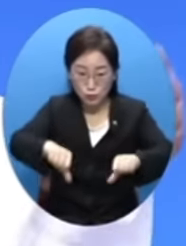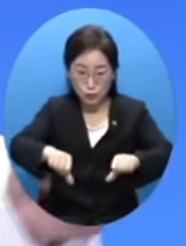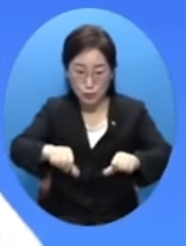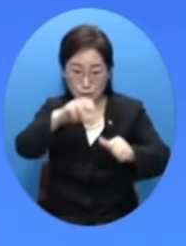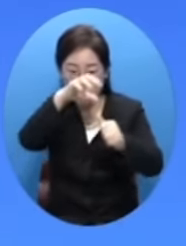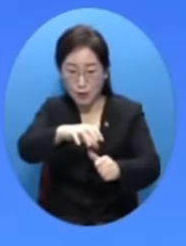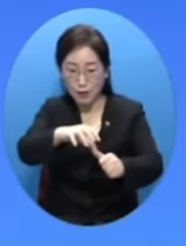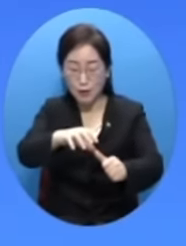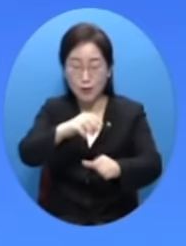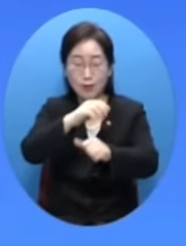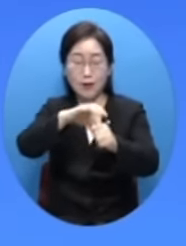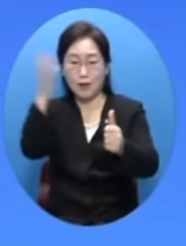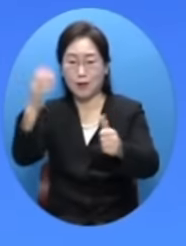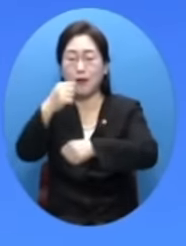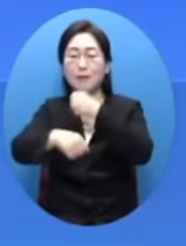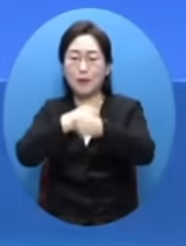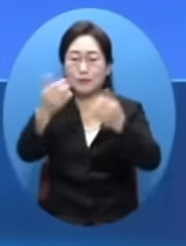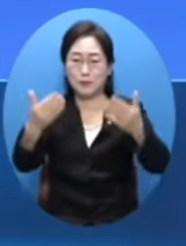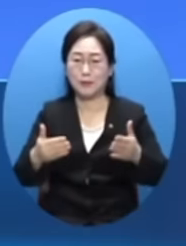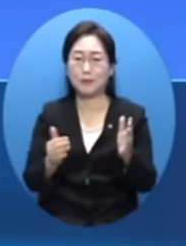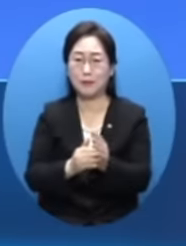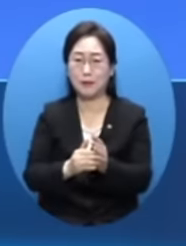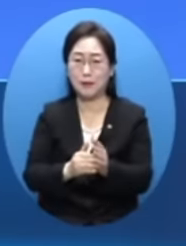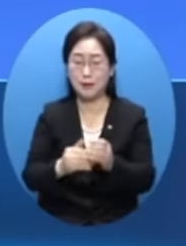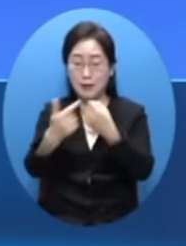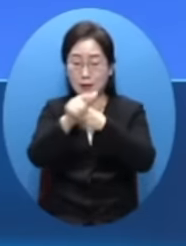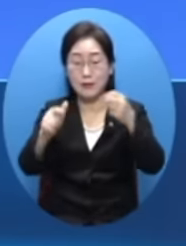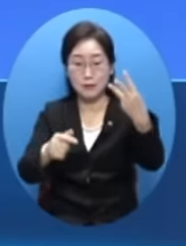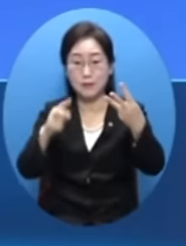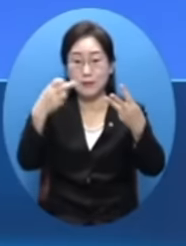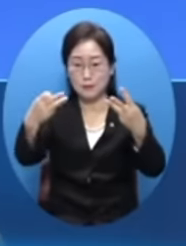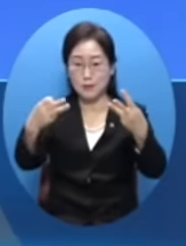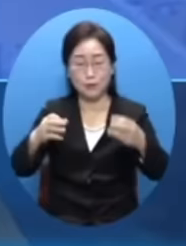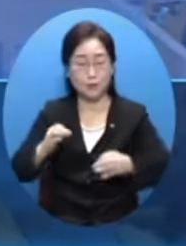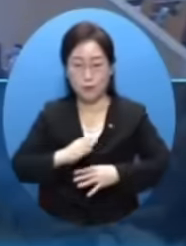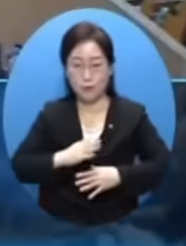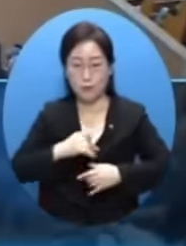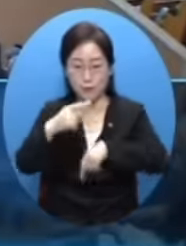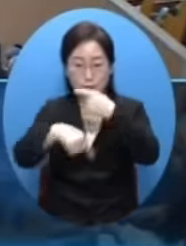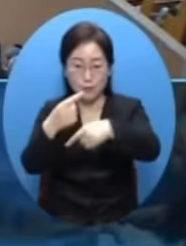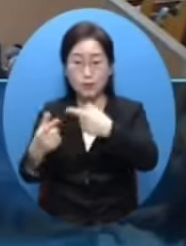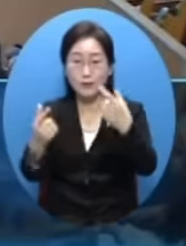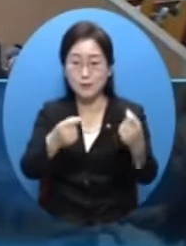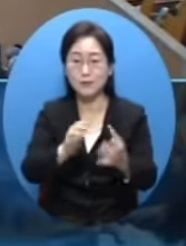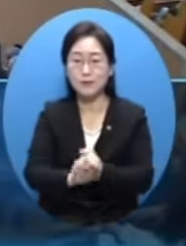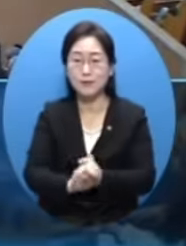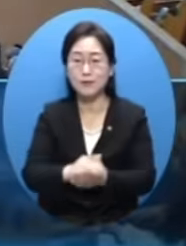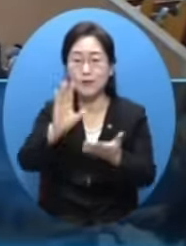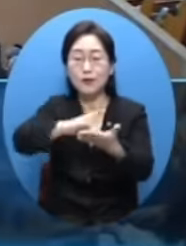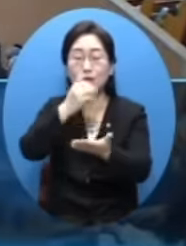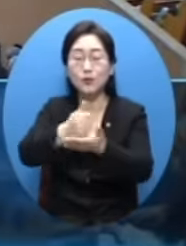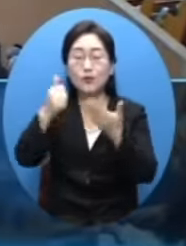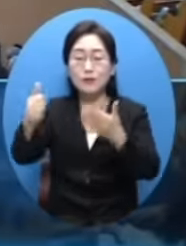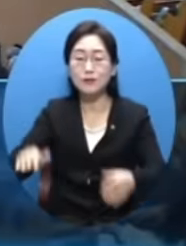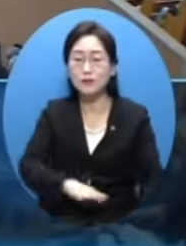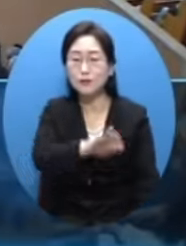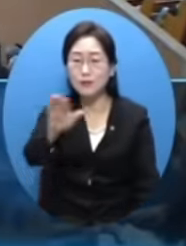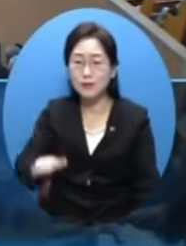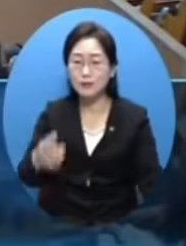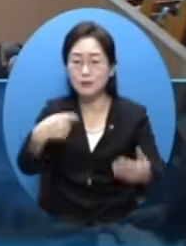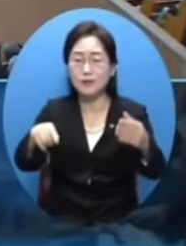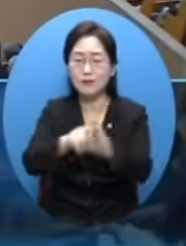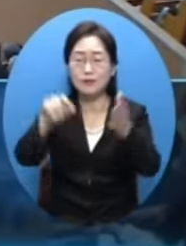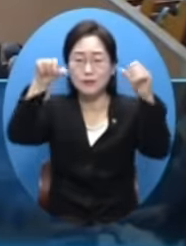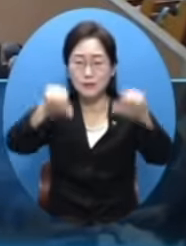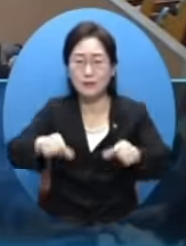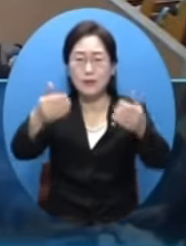것입니다. 갈라디아서 3장 13절에 놀라운 축복의 말씀이 있습니다. 이 말씀 우리 다 같이 고백합니다. 그리스도께서 우리를 위하여